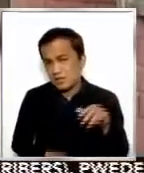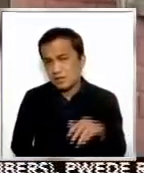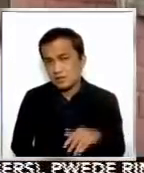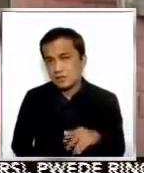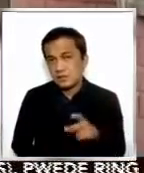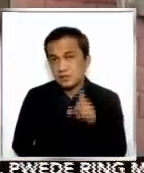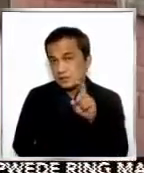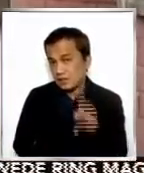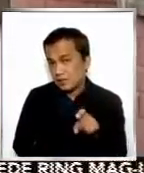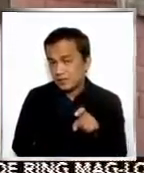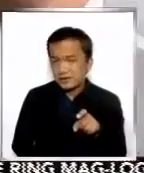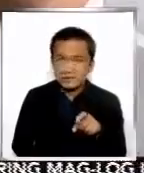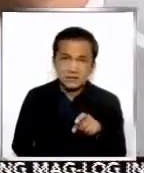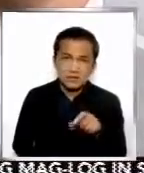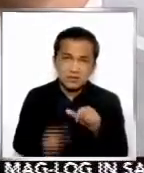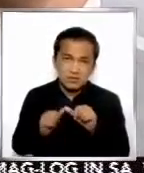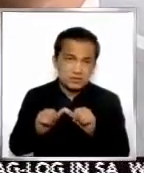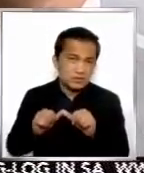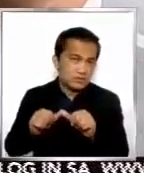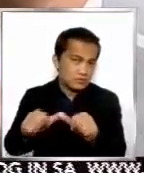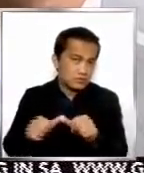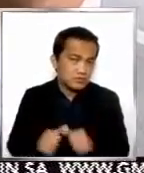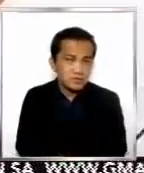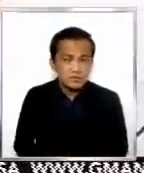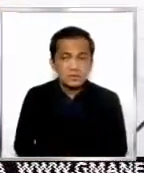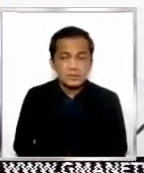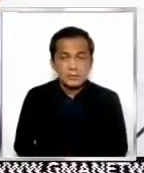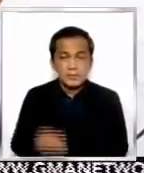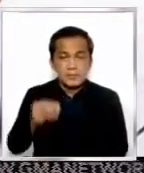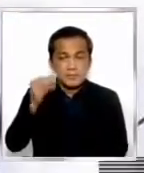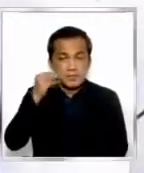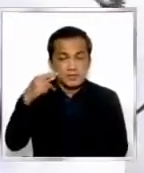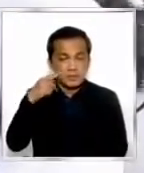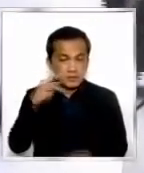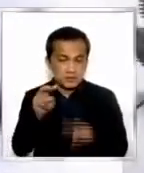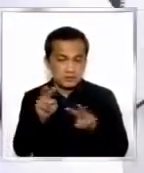ituloy-tuloy na yun. Nakipulido, nakatuto, 24 oras.